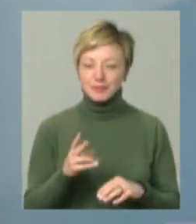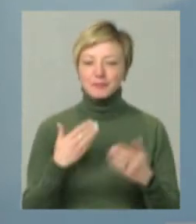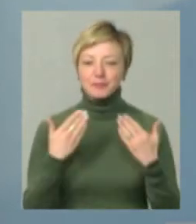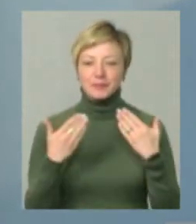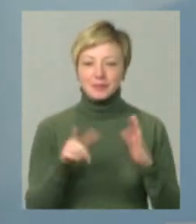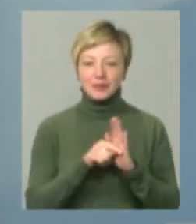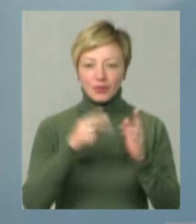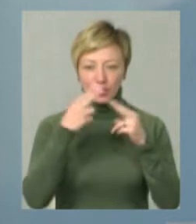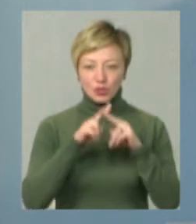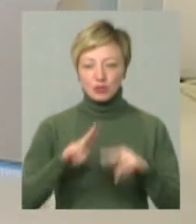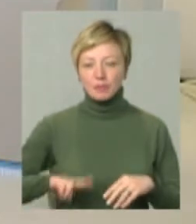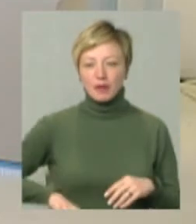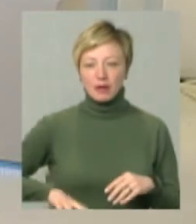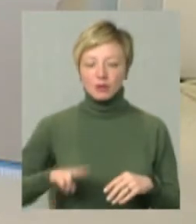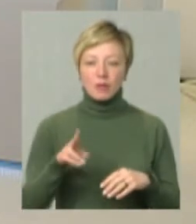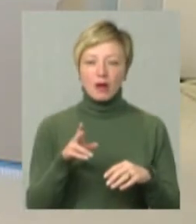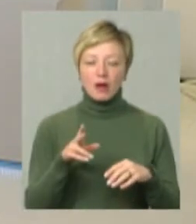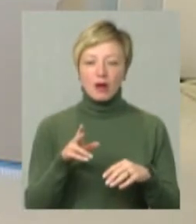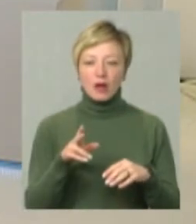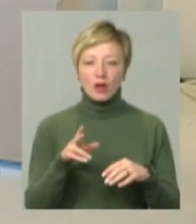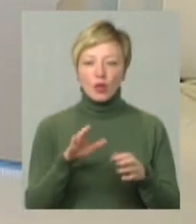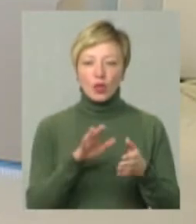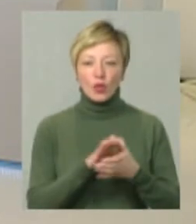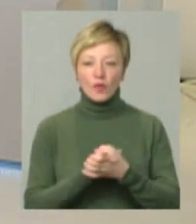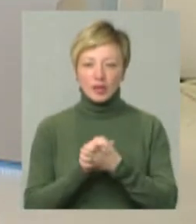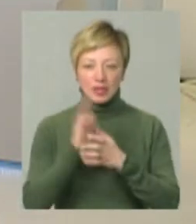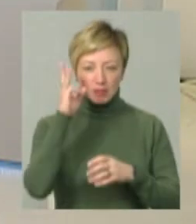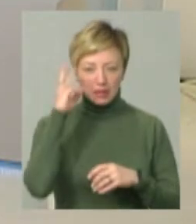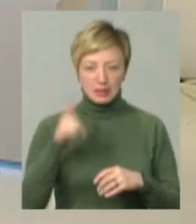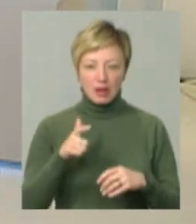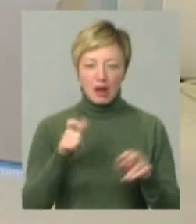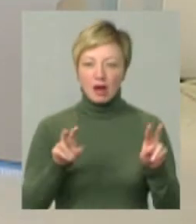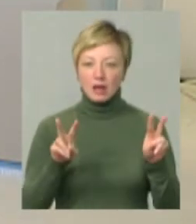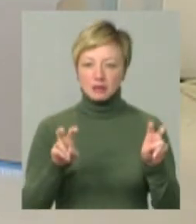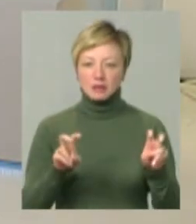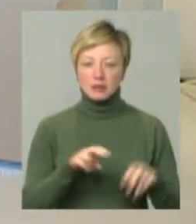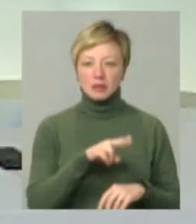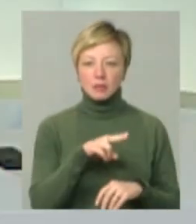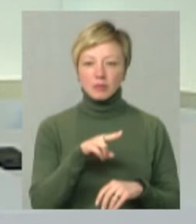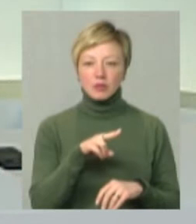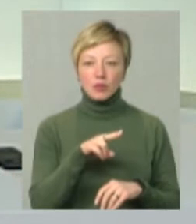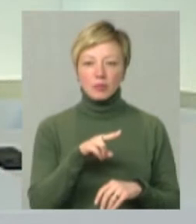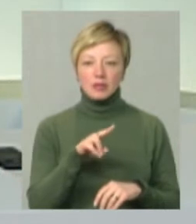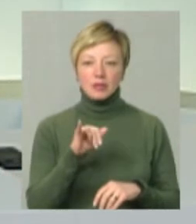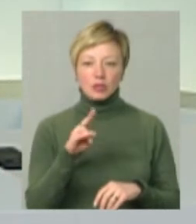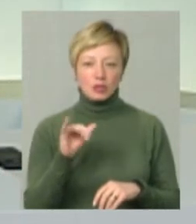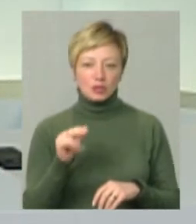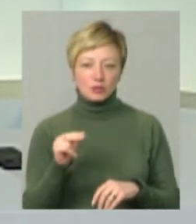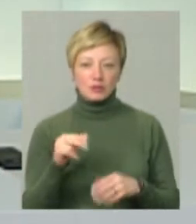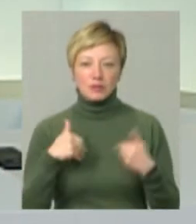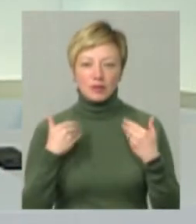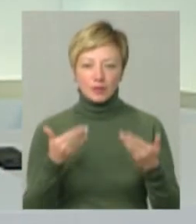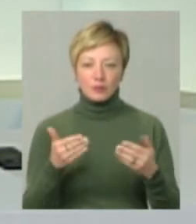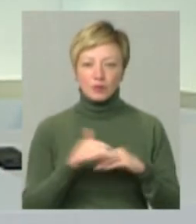з технічним директором акціонерного товариства «Хмельницьгаз» Дмитром Дідичем. Доброго